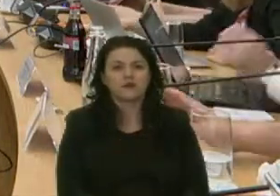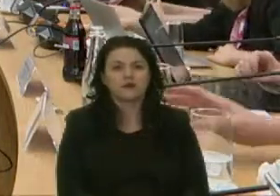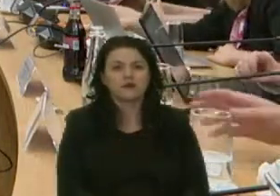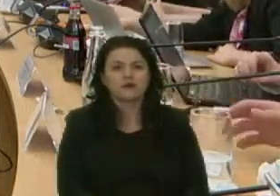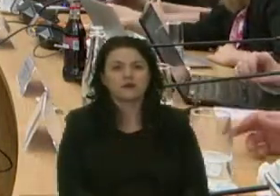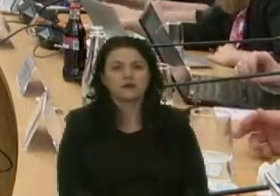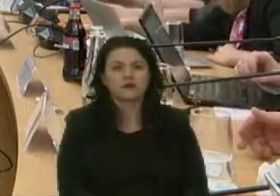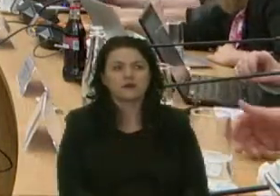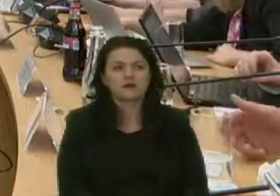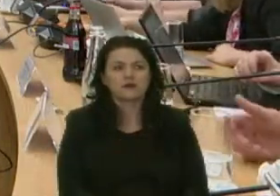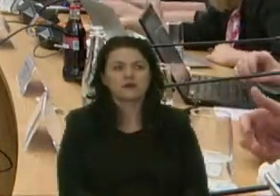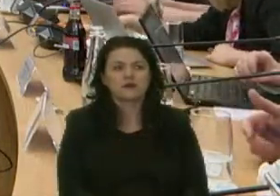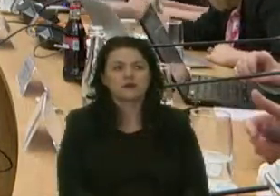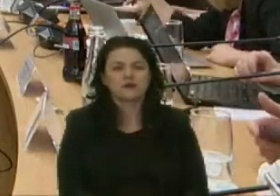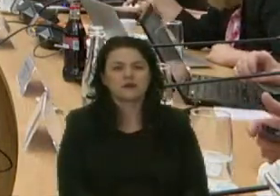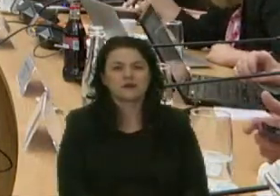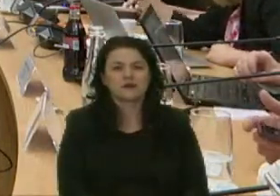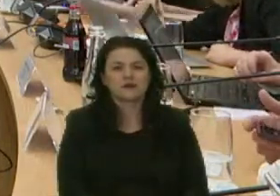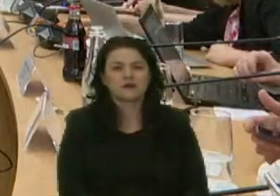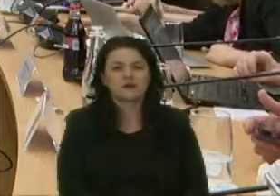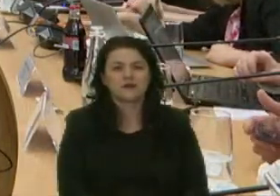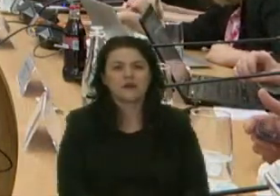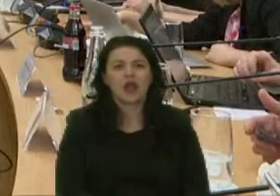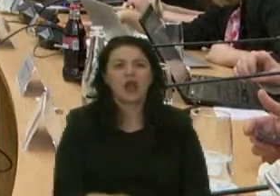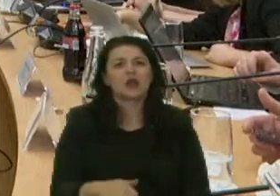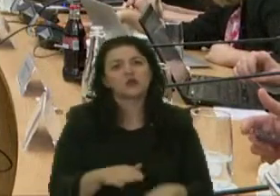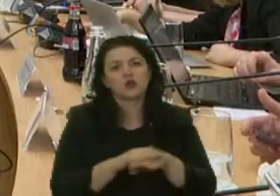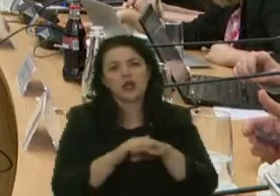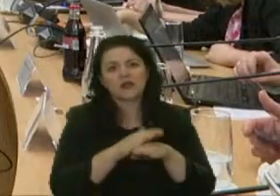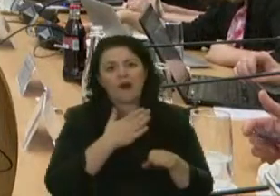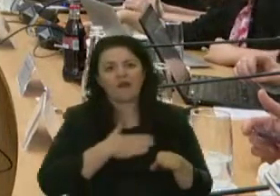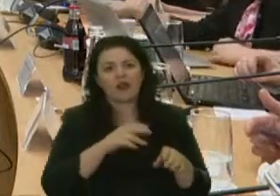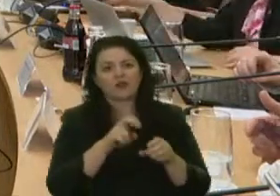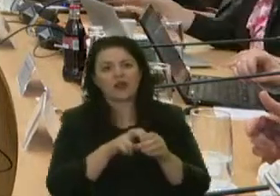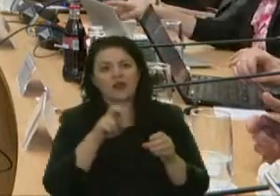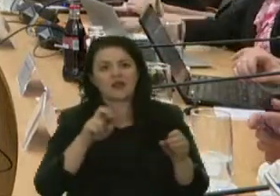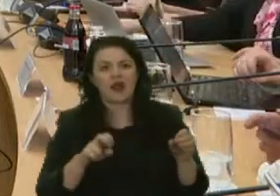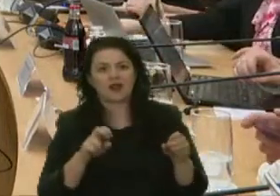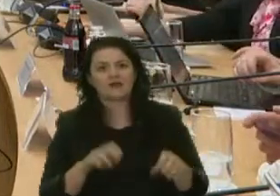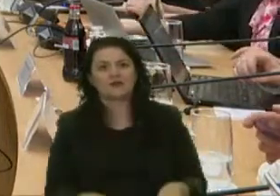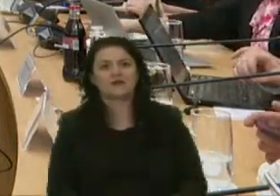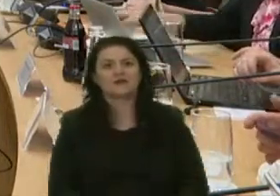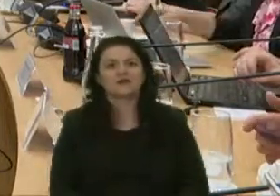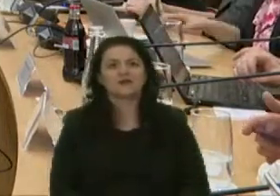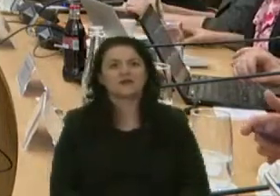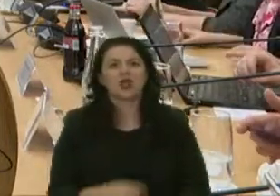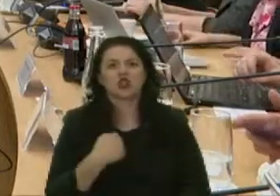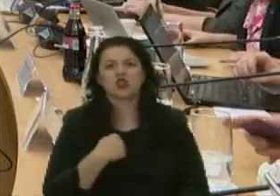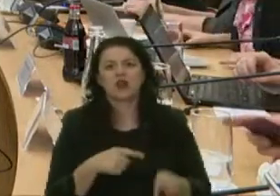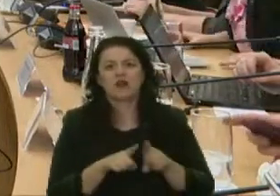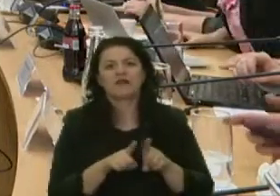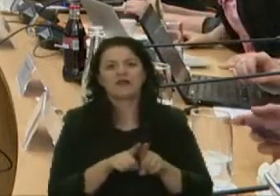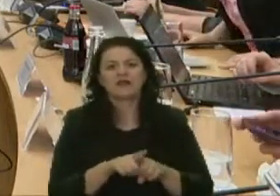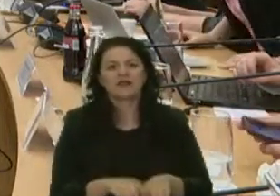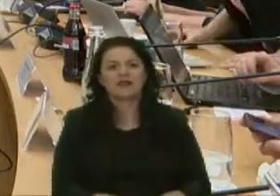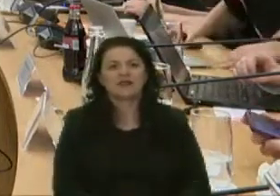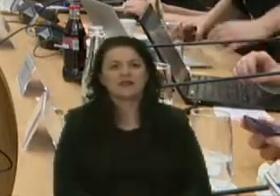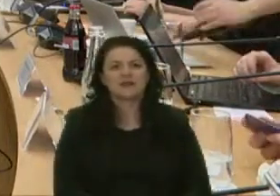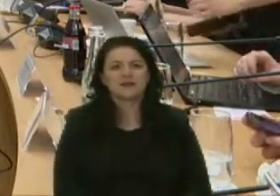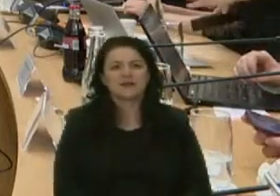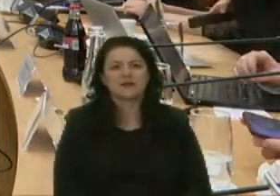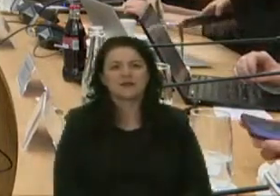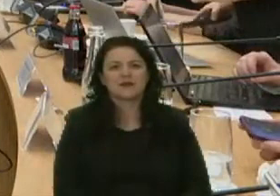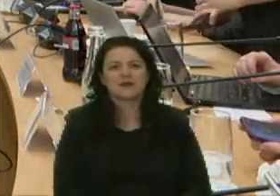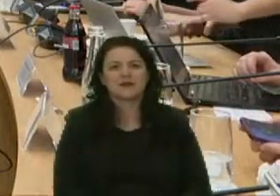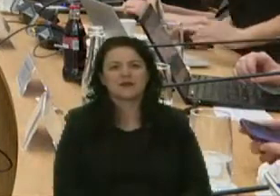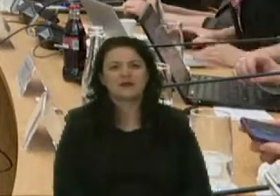32 domnule viceprimar Aș vrea să mă retrag puțin după acest punct Și eu la fel o să